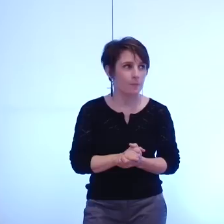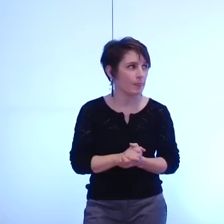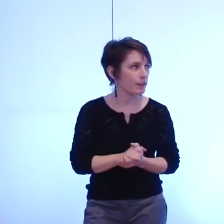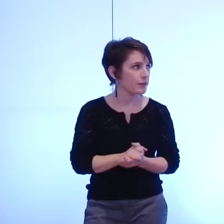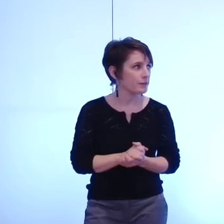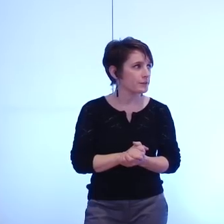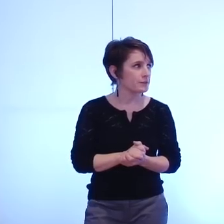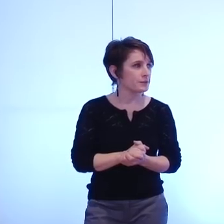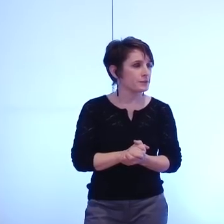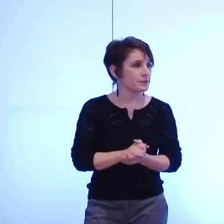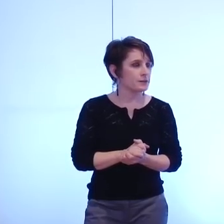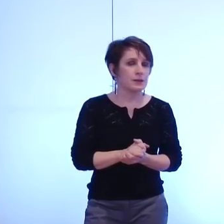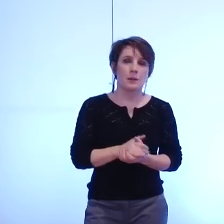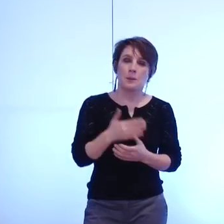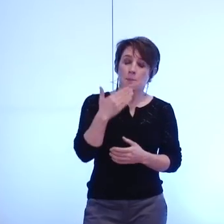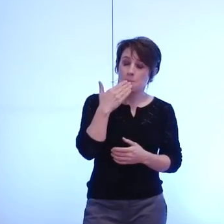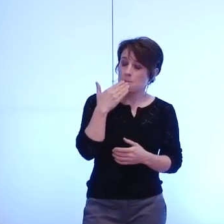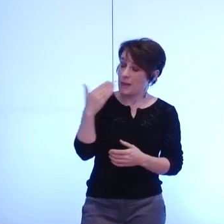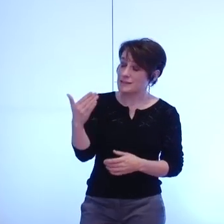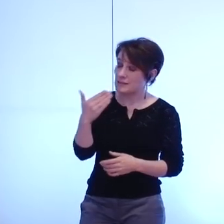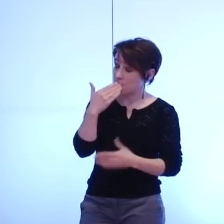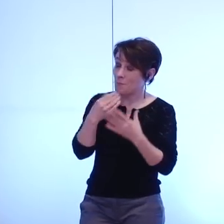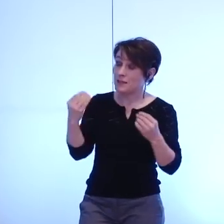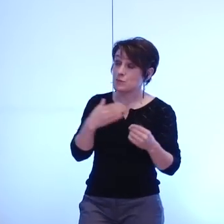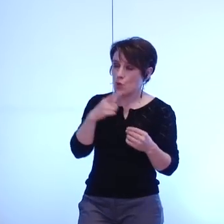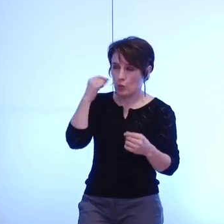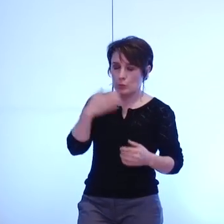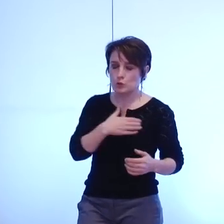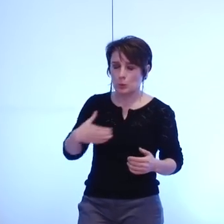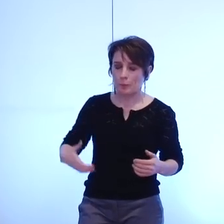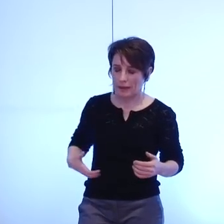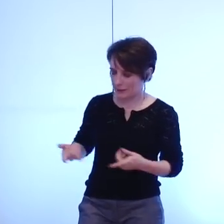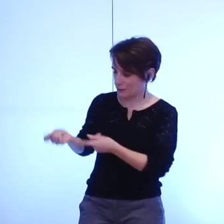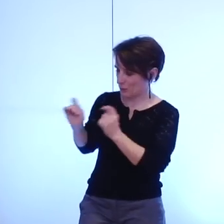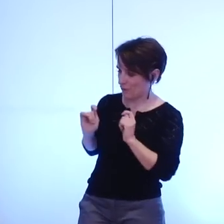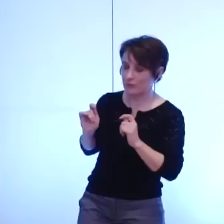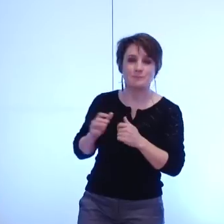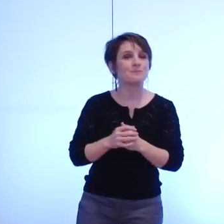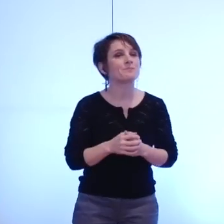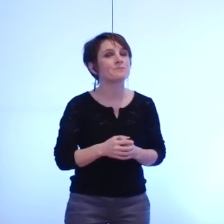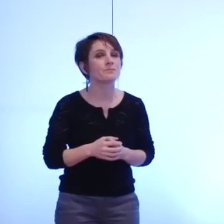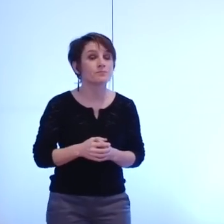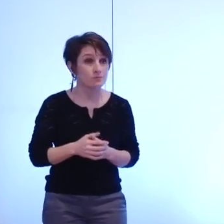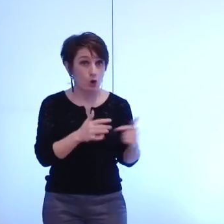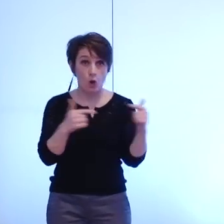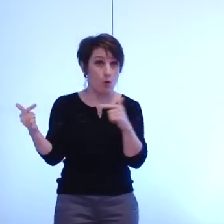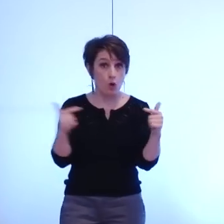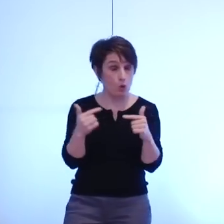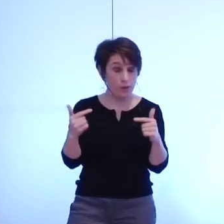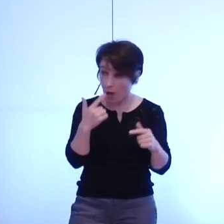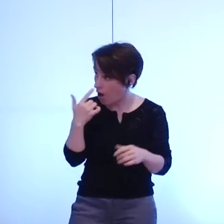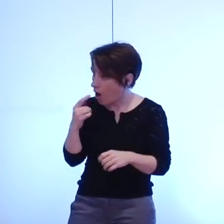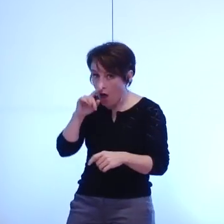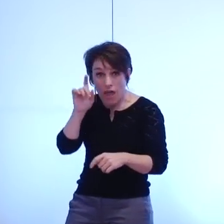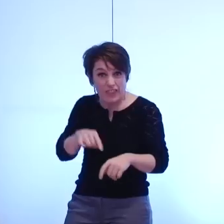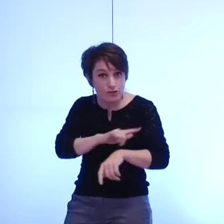merci beaucoup monsieur le maire d'abord merci pour pour ce débat et je n pas vu le temps passer pour tout pour tout